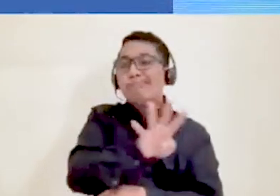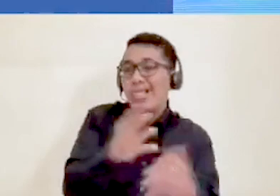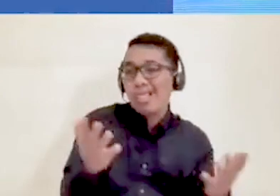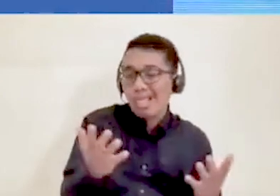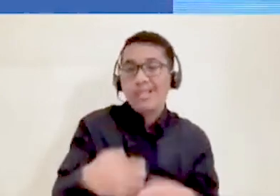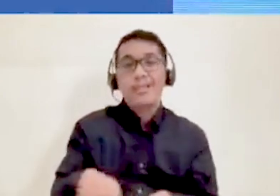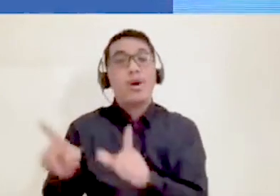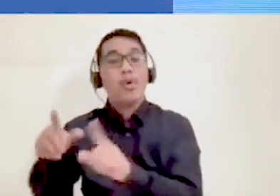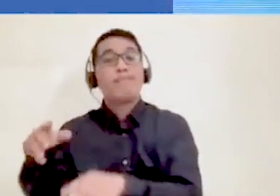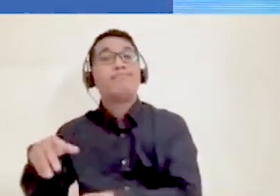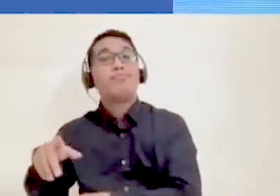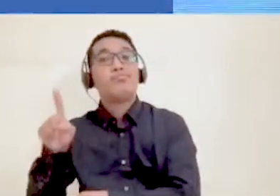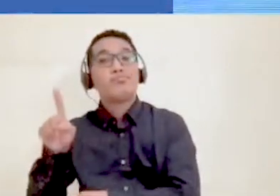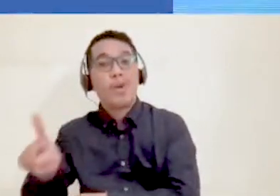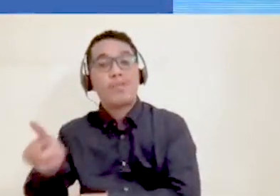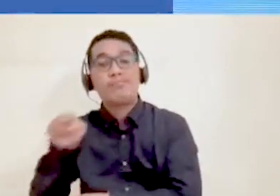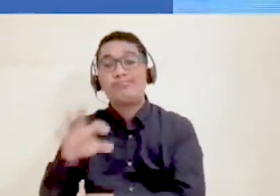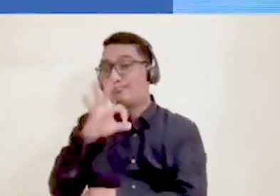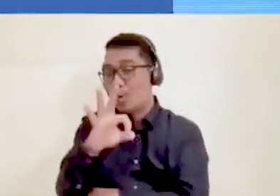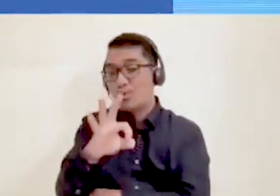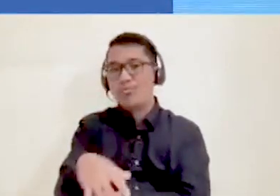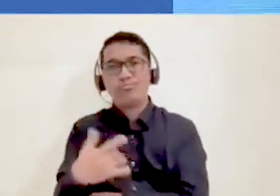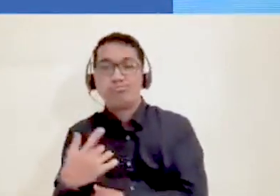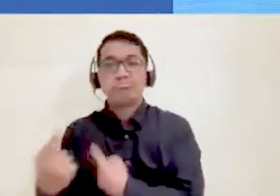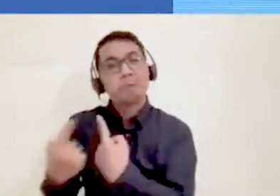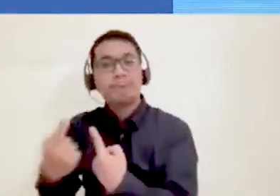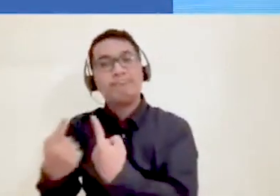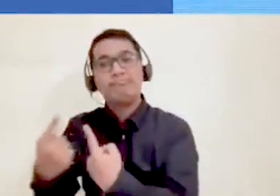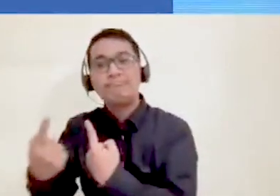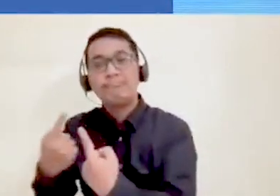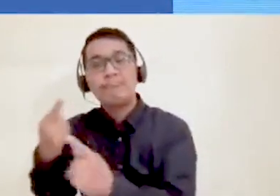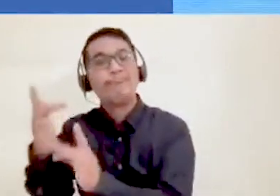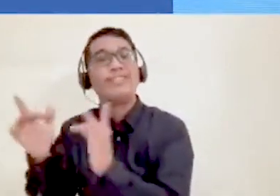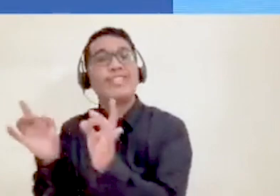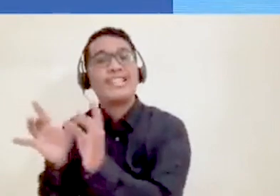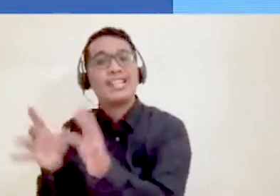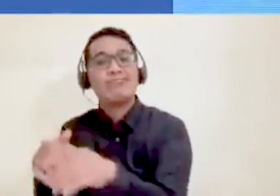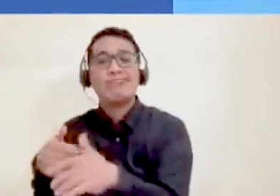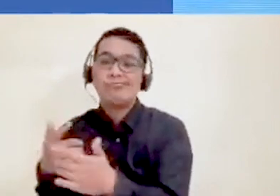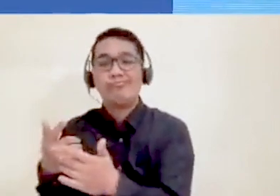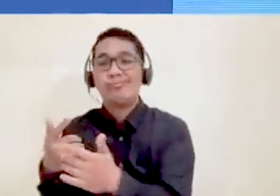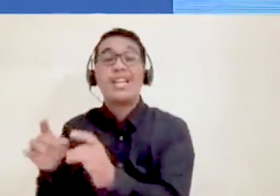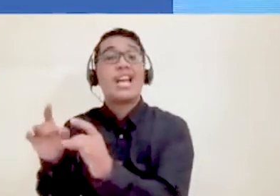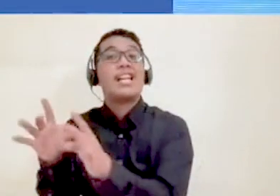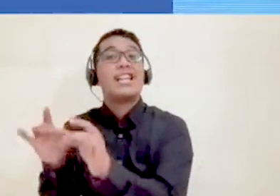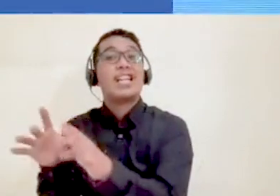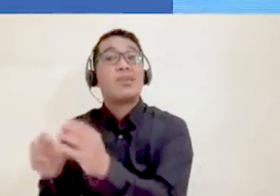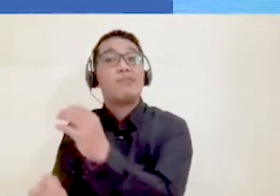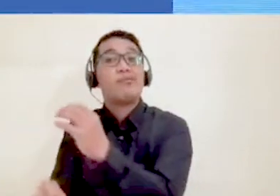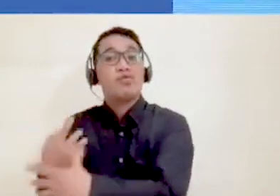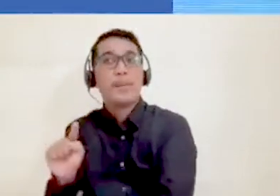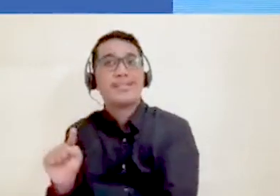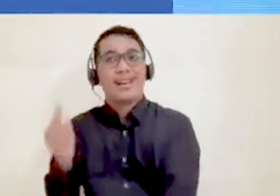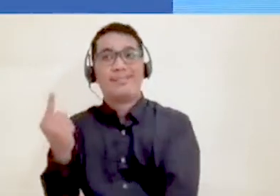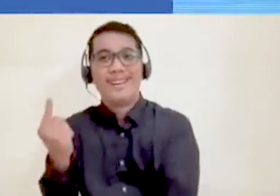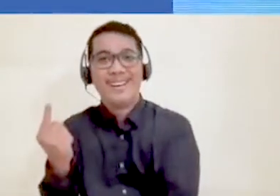on point Oh ketika kita hanya bisa berinteraksi dengan internet disaat internet muncul pertama kali